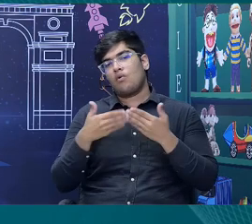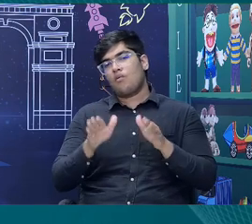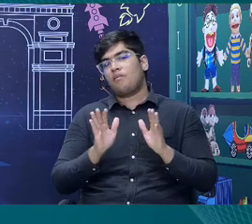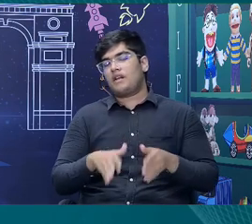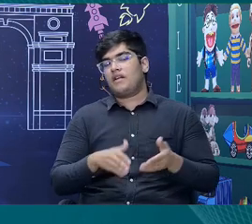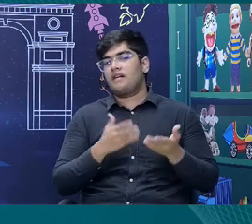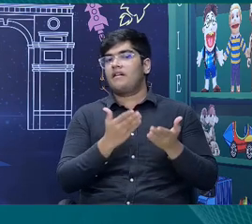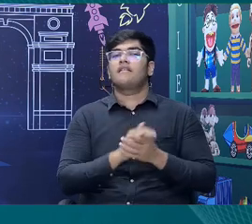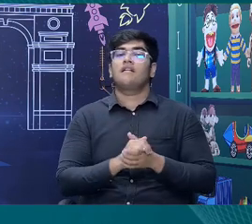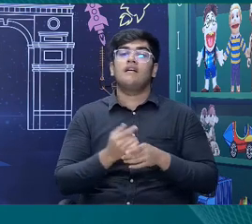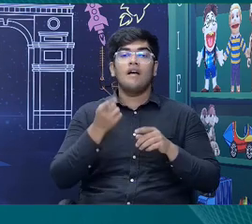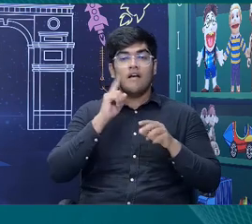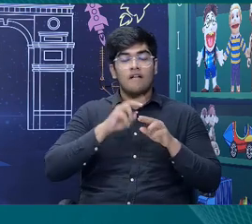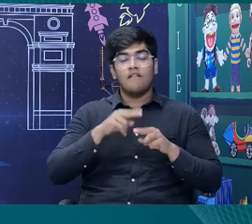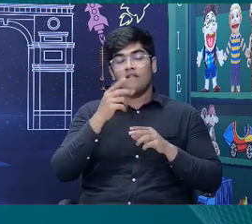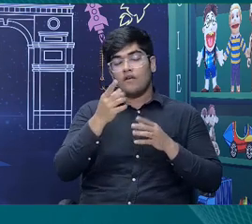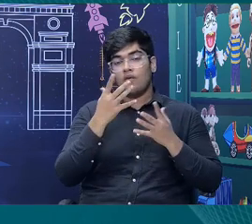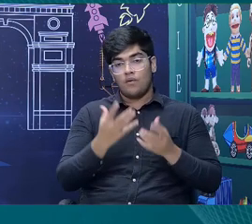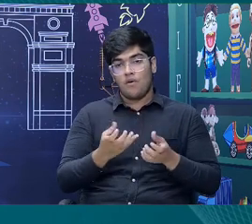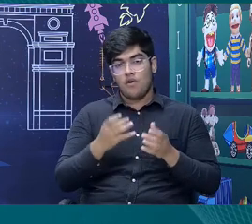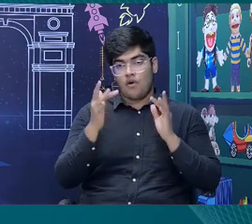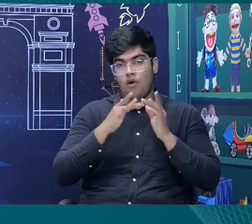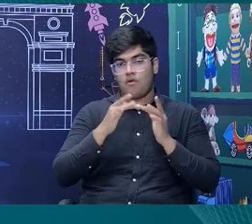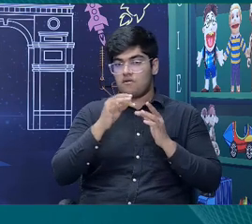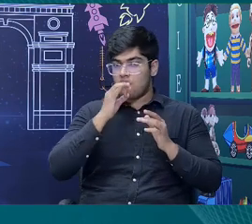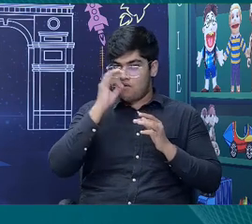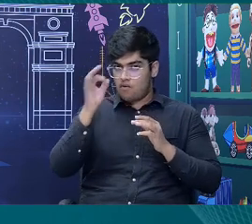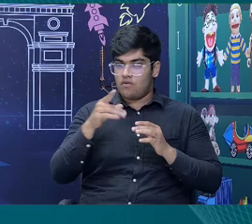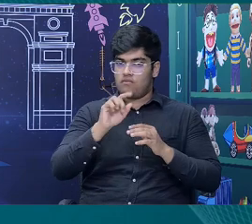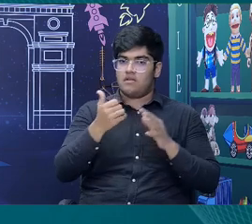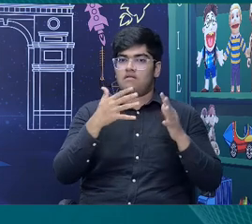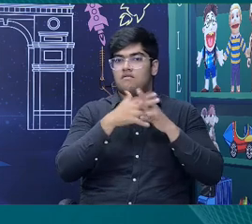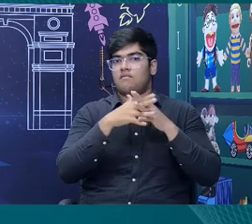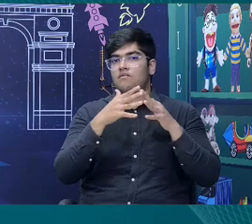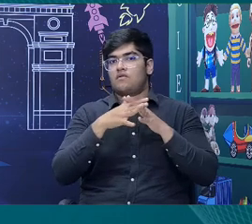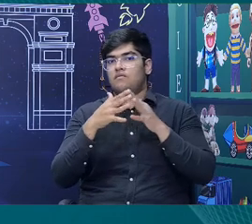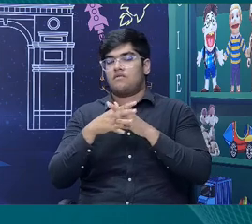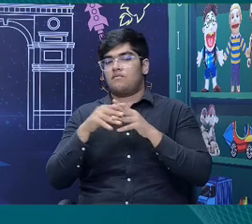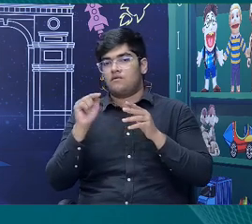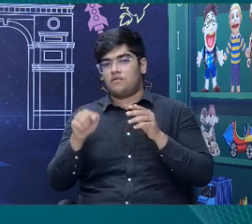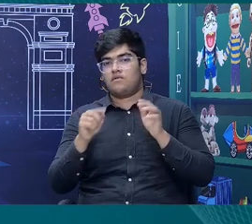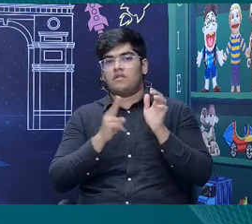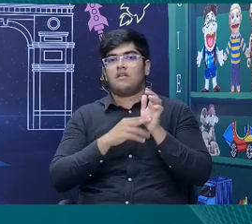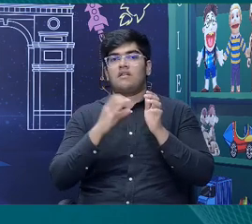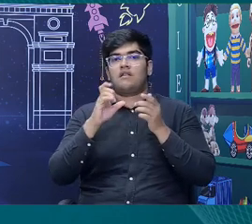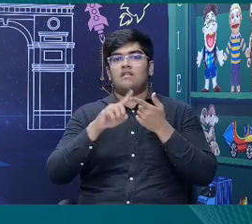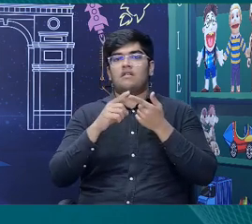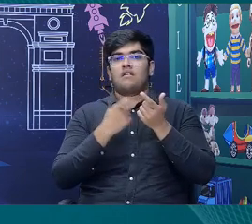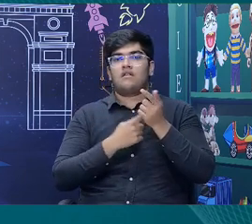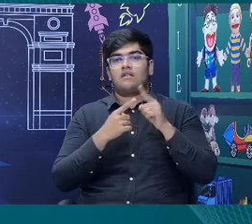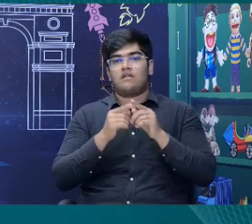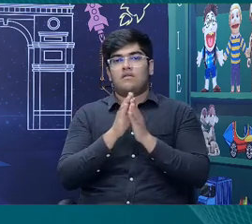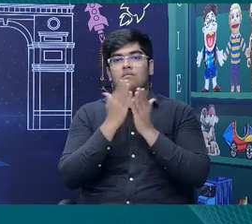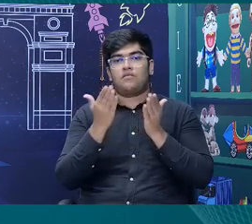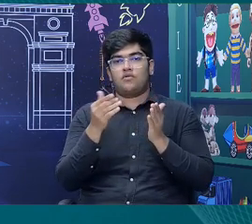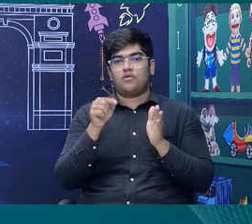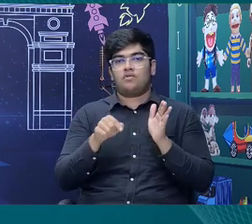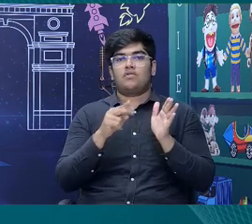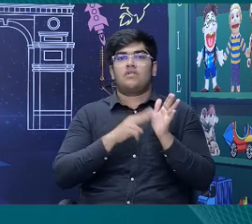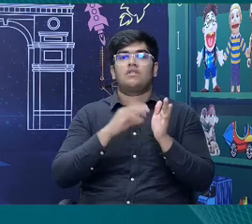वांट टू परचेज दीज बुक्स ऑनलाइन यू कैन विजिट आवर वेबसाइट एनसीईआरटी b.n.